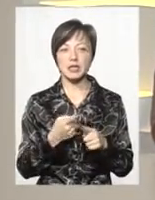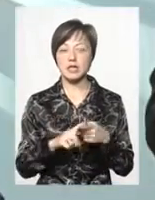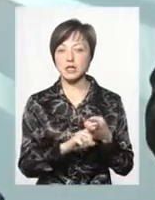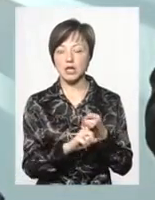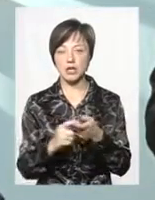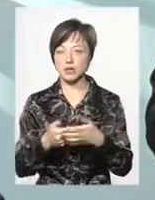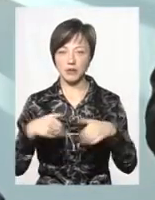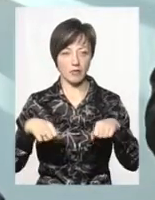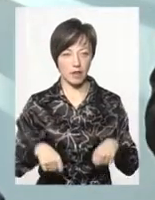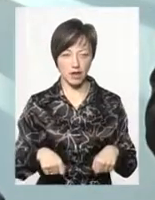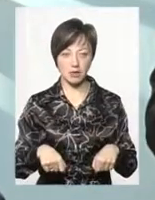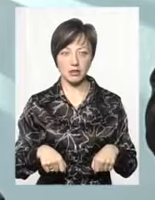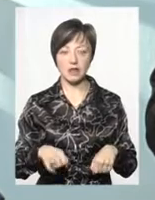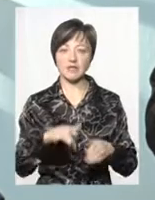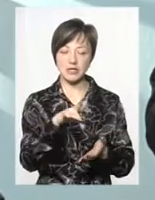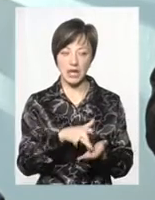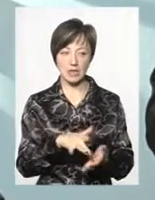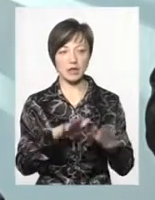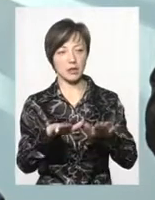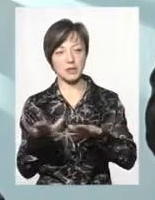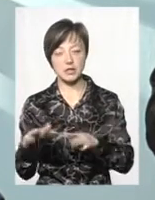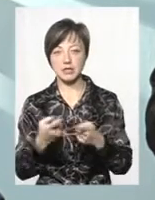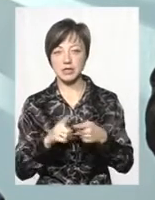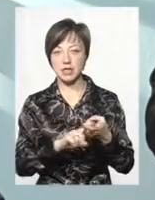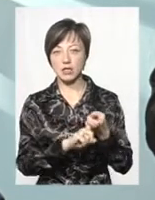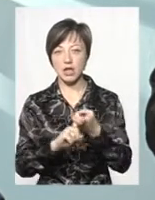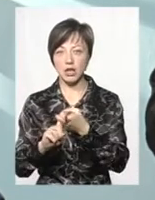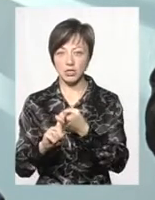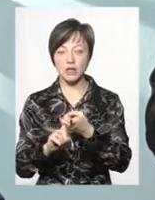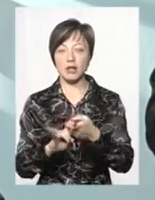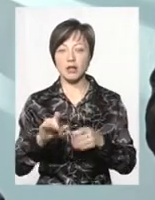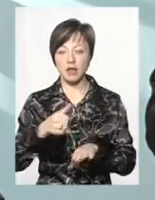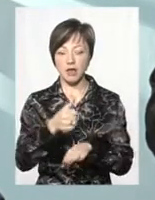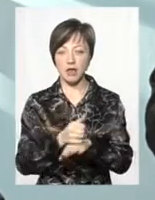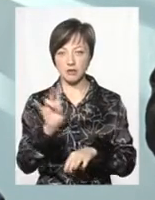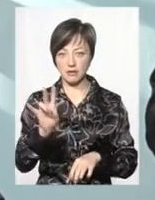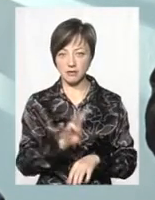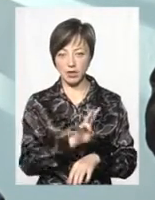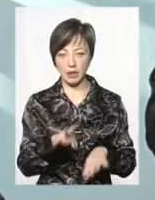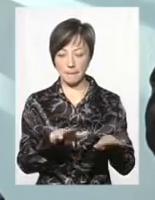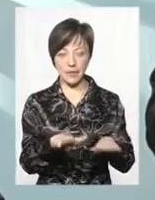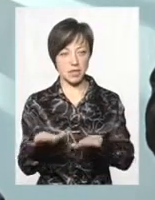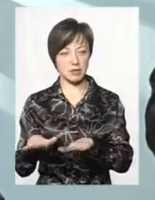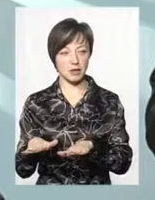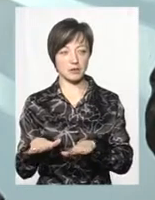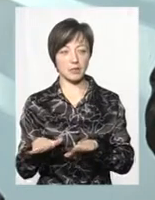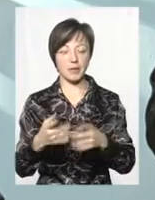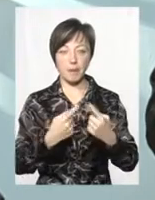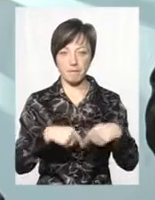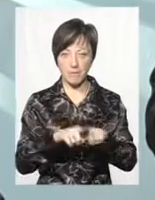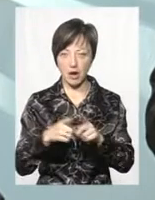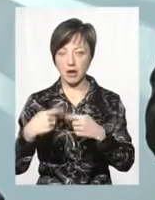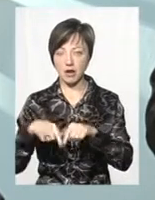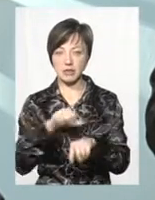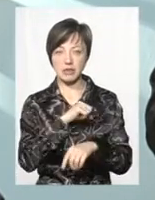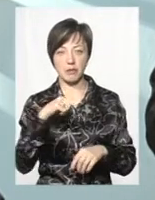від влади, і в центрі, і на місцях. Це залежить від ієрархів церковних, священиків на місцях, в парафіях, і від